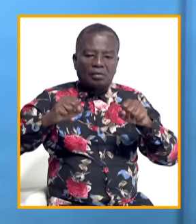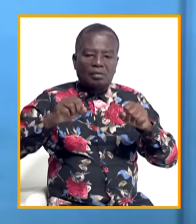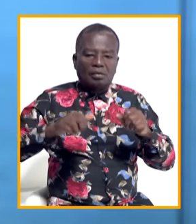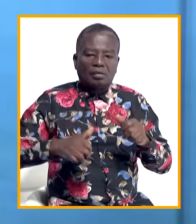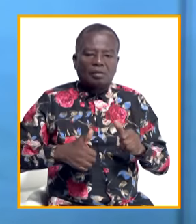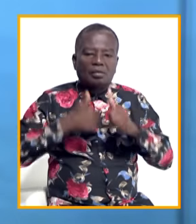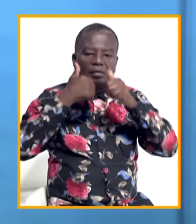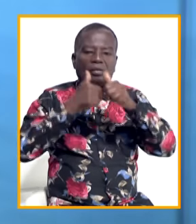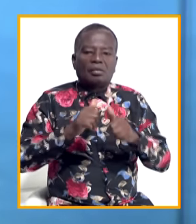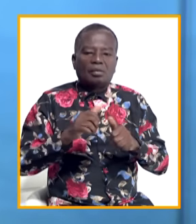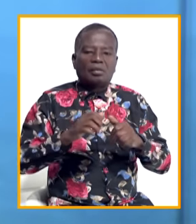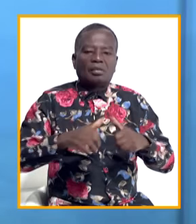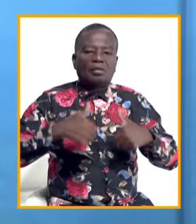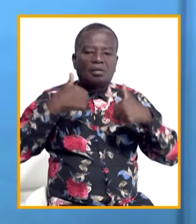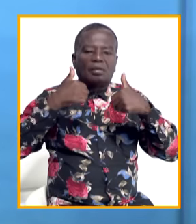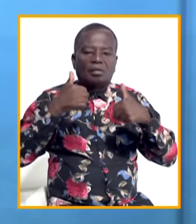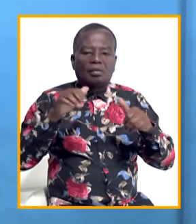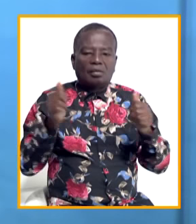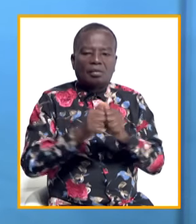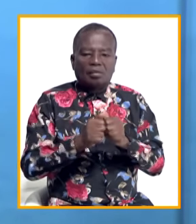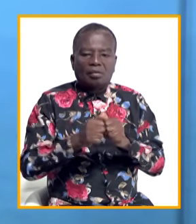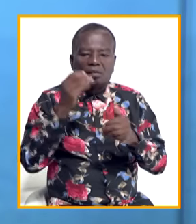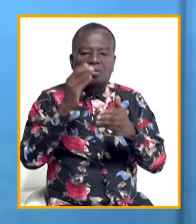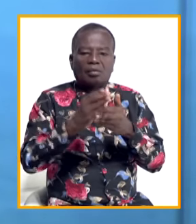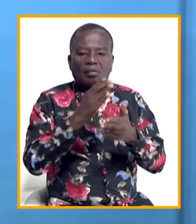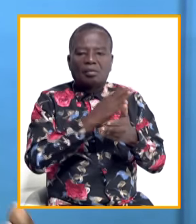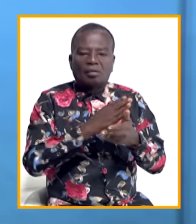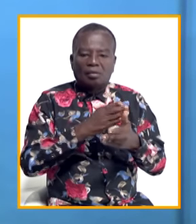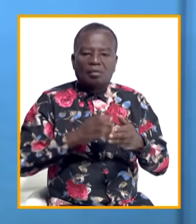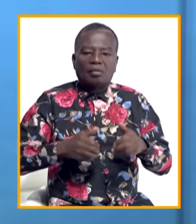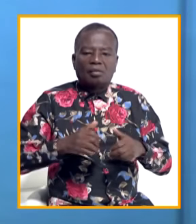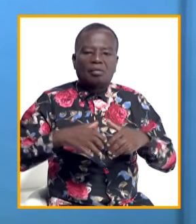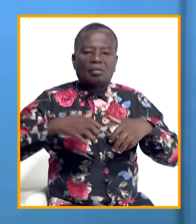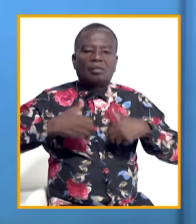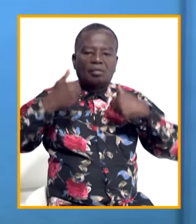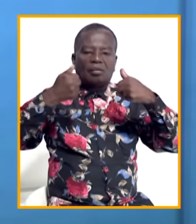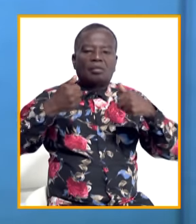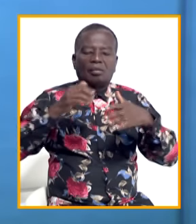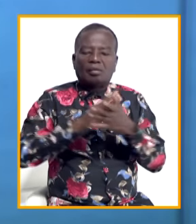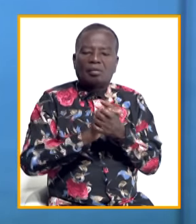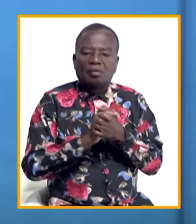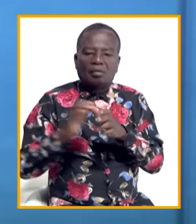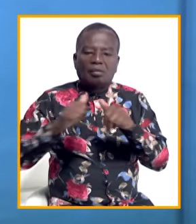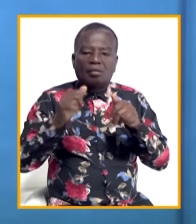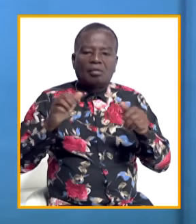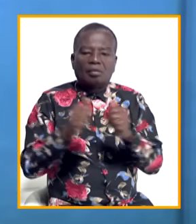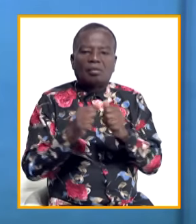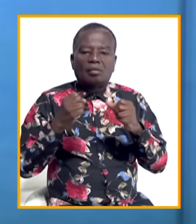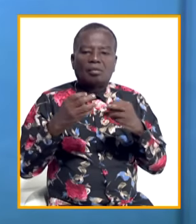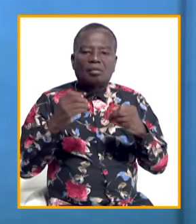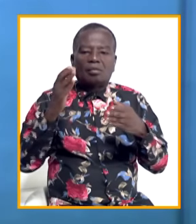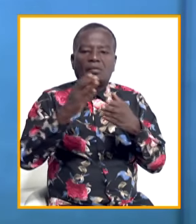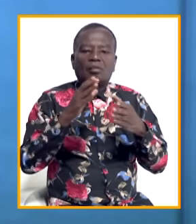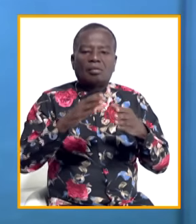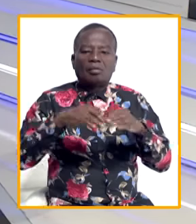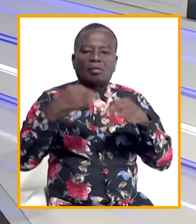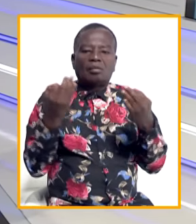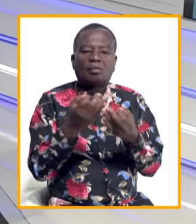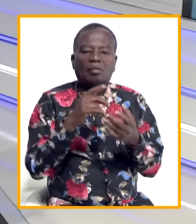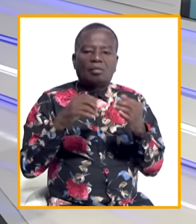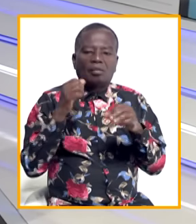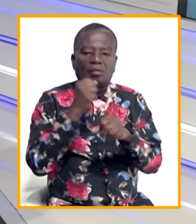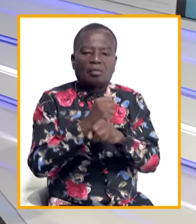d'excellence 2022. Elle a, à travers cette discipline, donc pu faire la promotion de l'activité physique avec plusieurs clubs à Abidjan et à l'intérieur du pays.